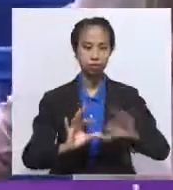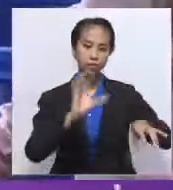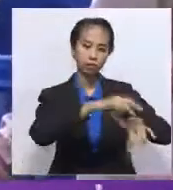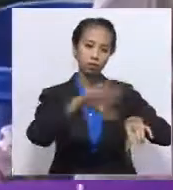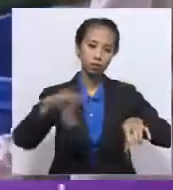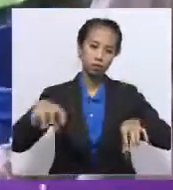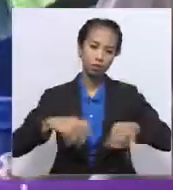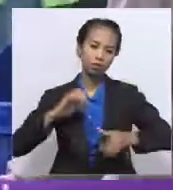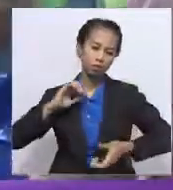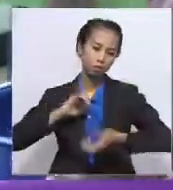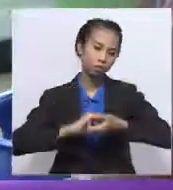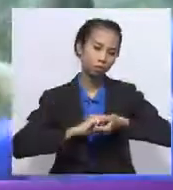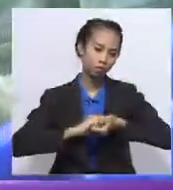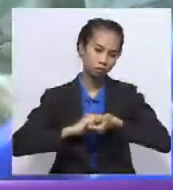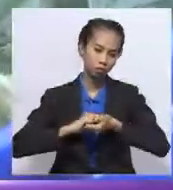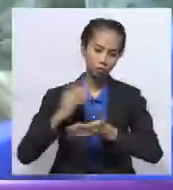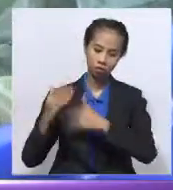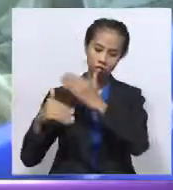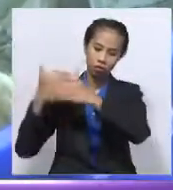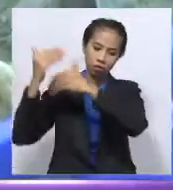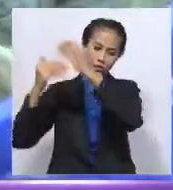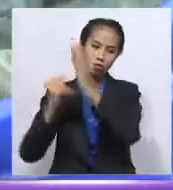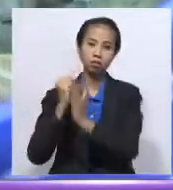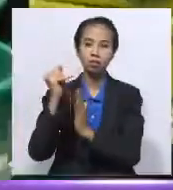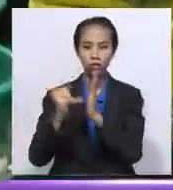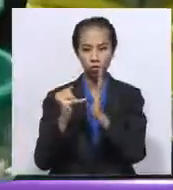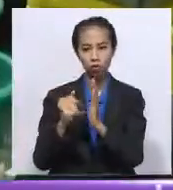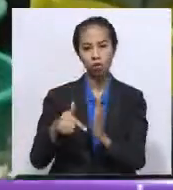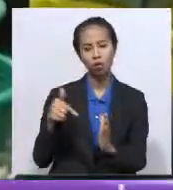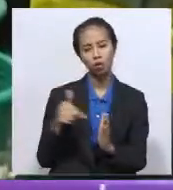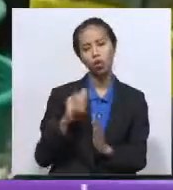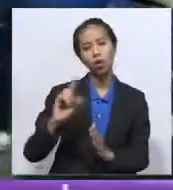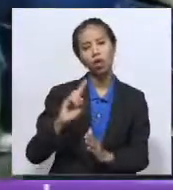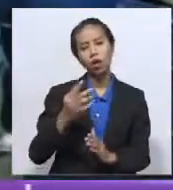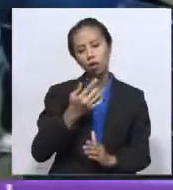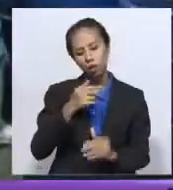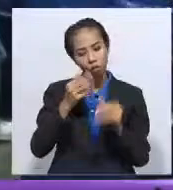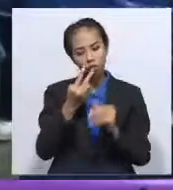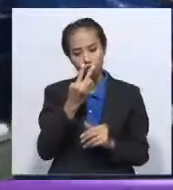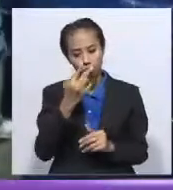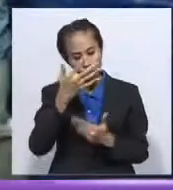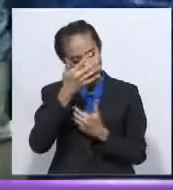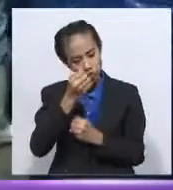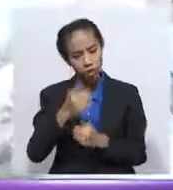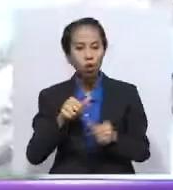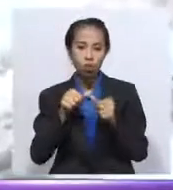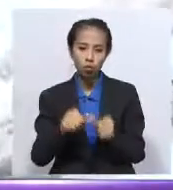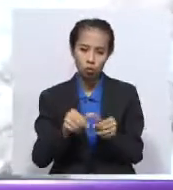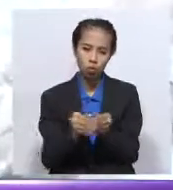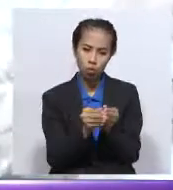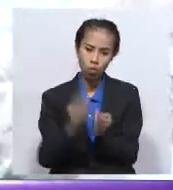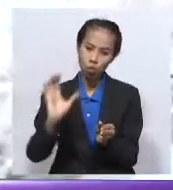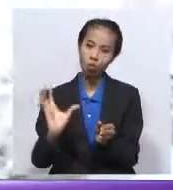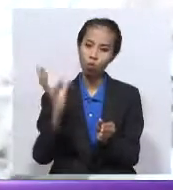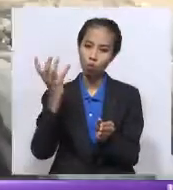าคส่วนในการร่วมกันขับเคลื่อนการพัฒนาจังหวัดของเราให้เป็นเมืองที่น่าอยู่อย่างยั่งยืนและพร้อมที่จะเป็นครัวโลก